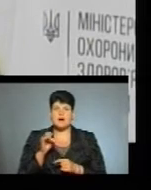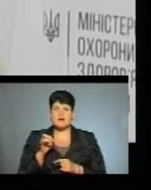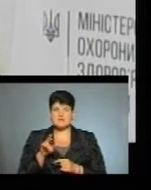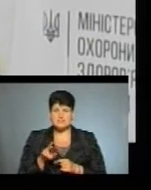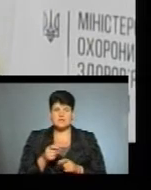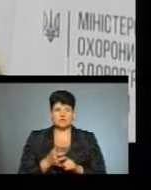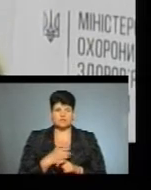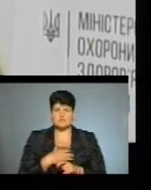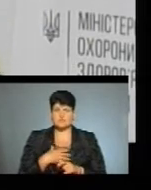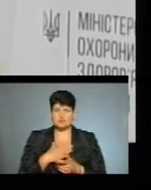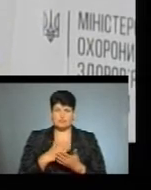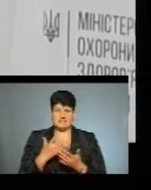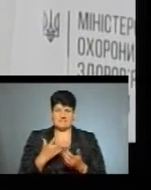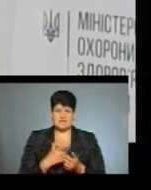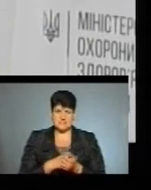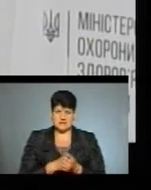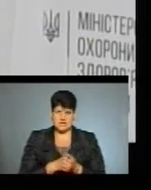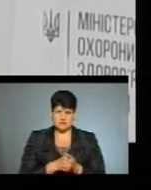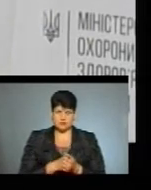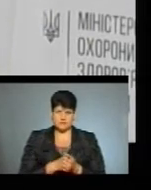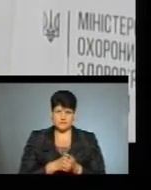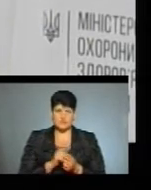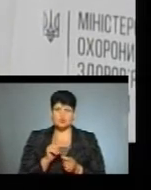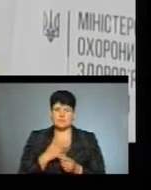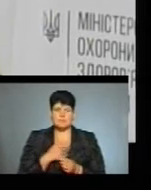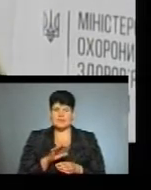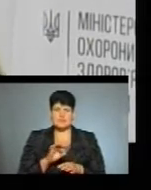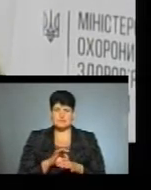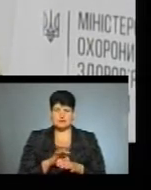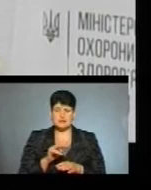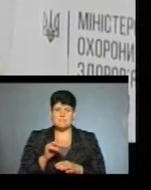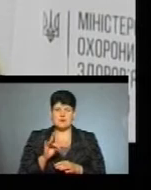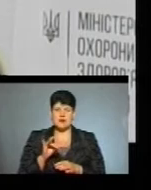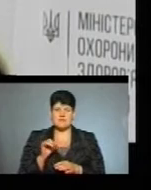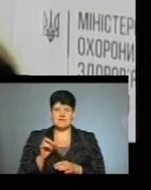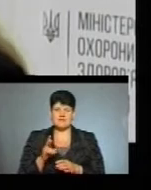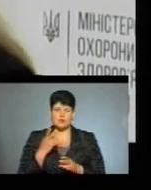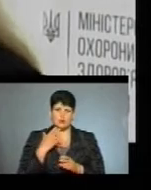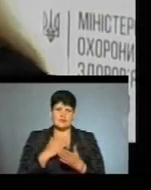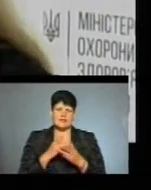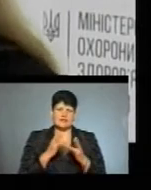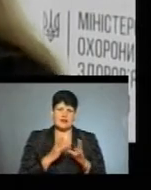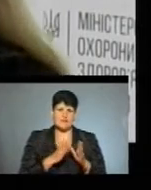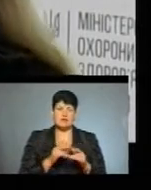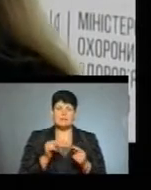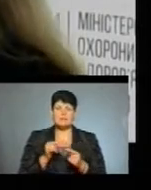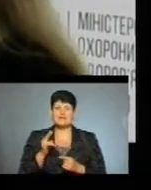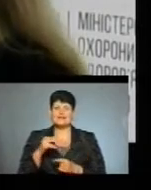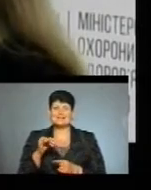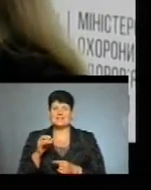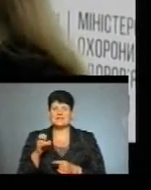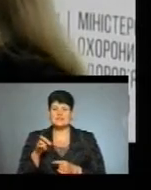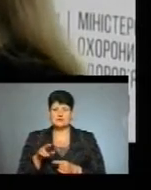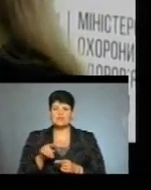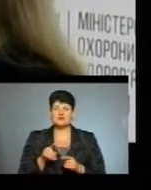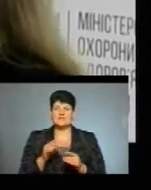мати вакцинацію, щоб ми не захворіли на правець, коли є якась травма. Але проти дифтерії, тому що є